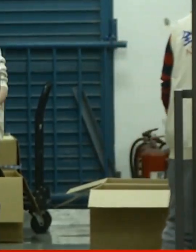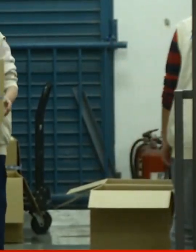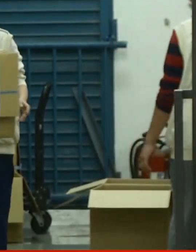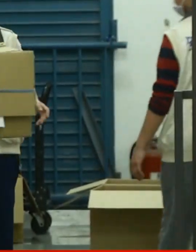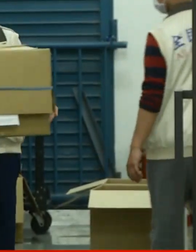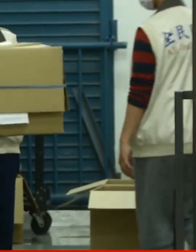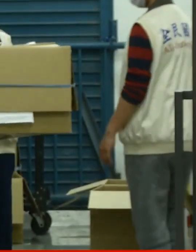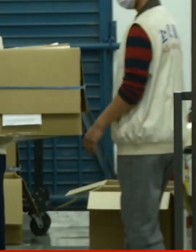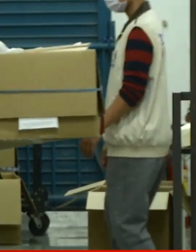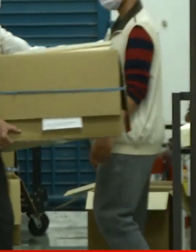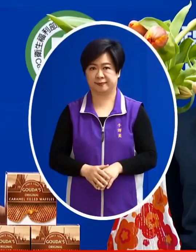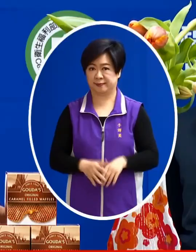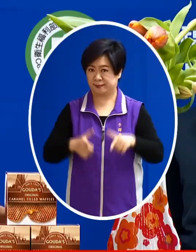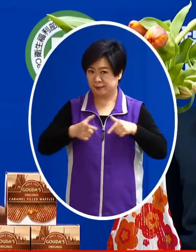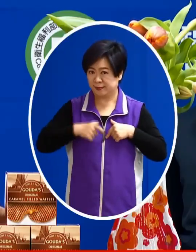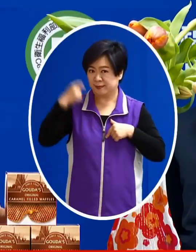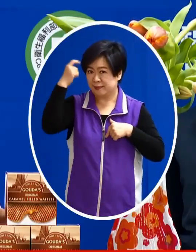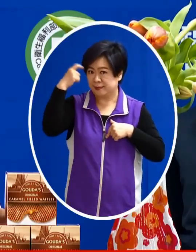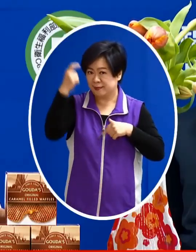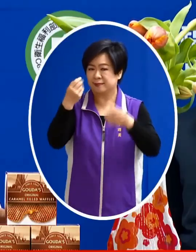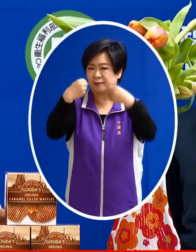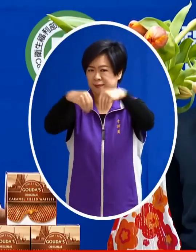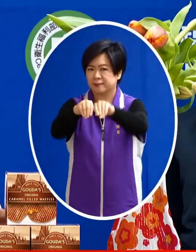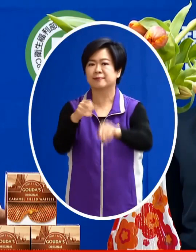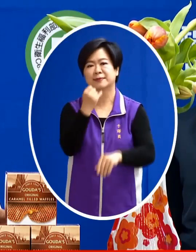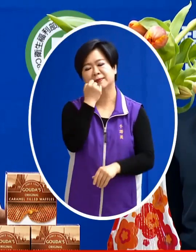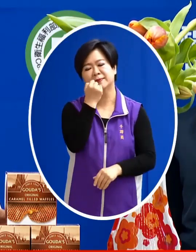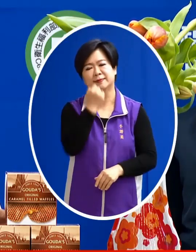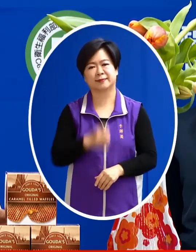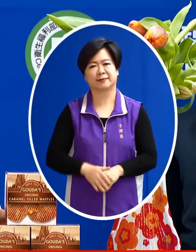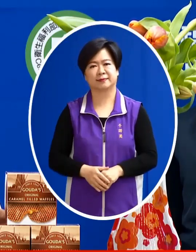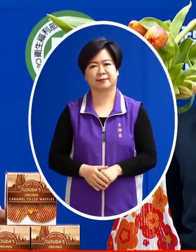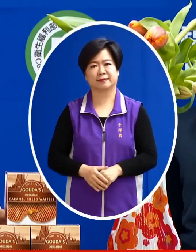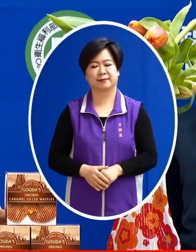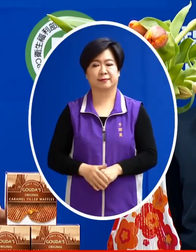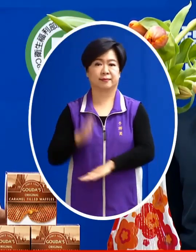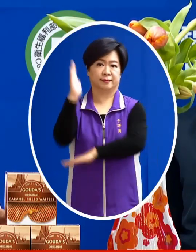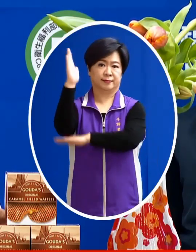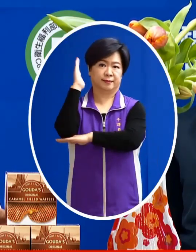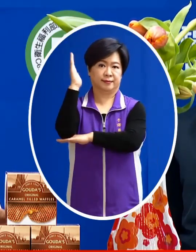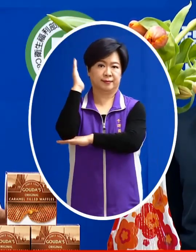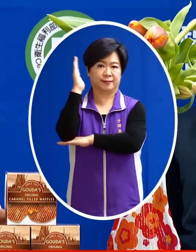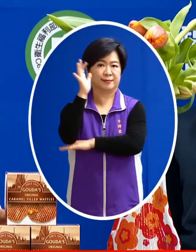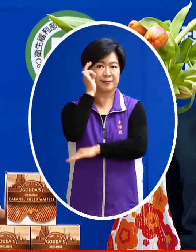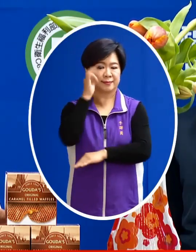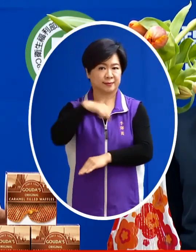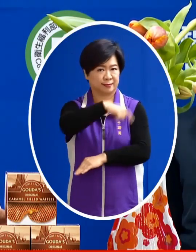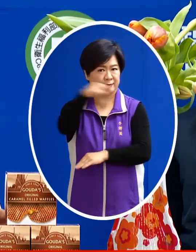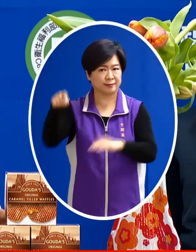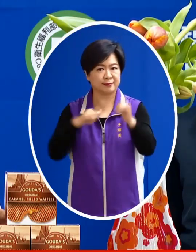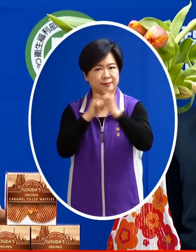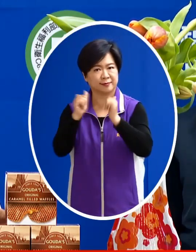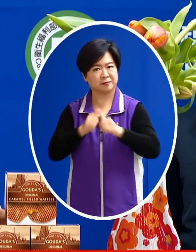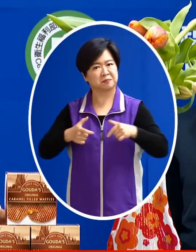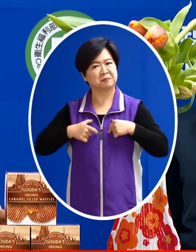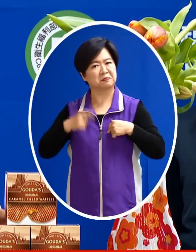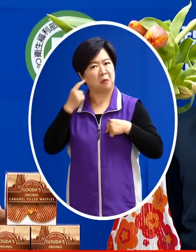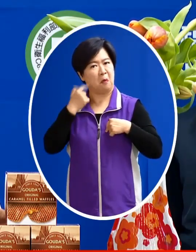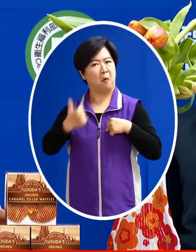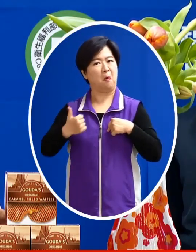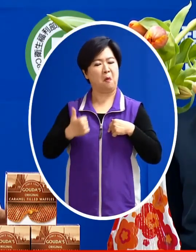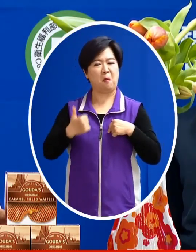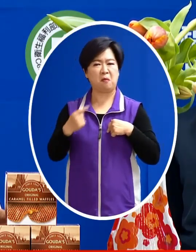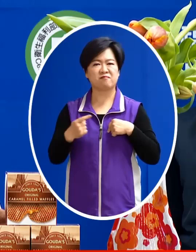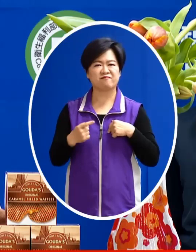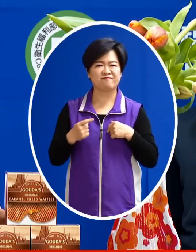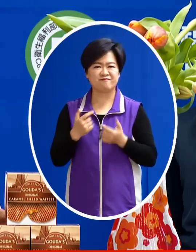健康保険のアプリをダウンロードし、人道支援に呼応するのボタンを押したら、政府は海外にどれほど